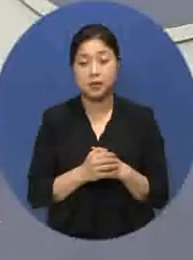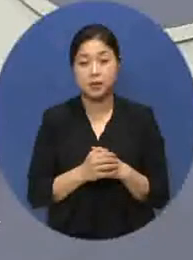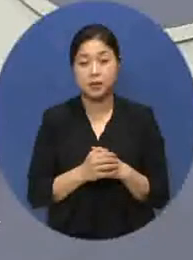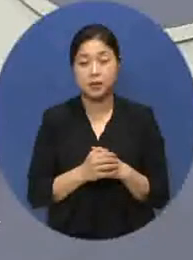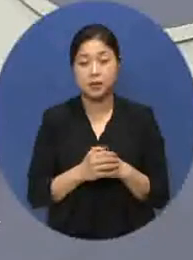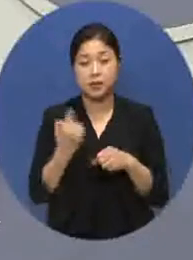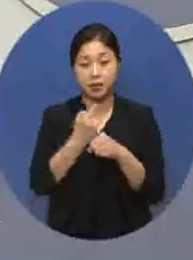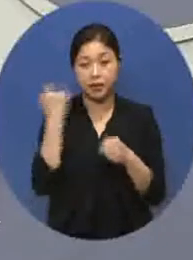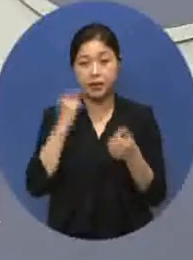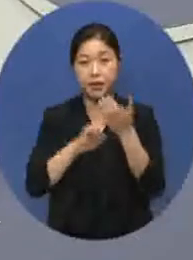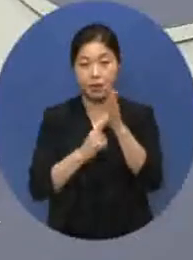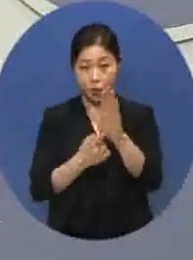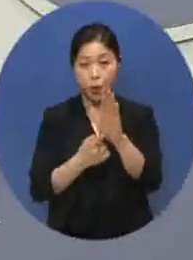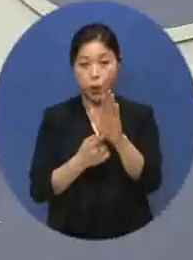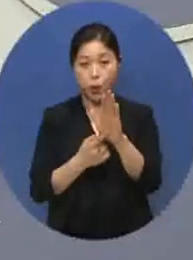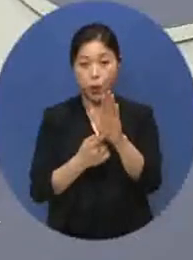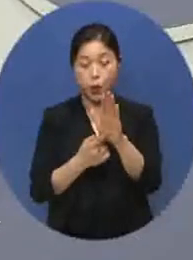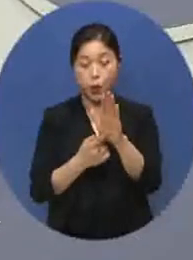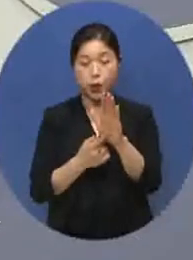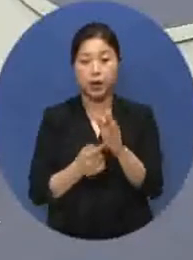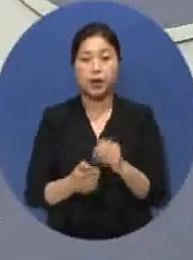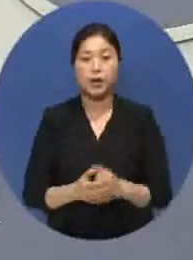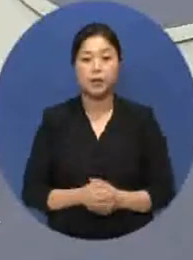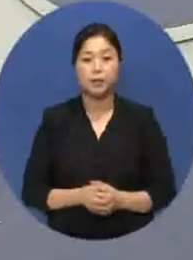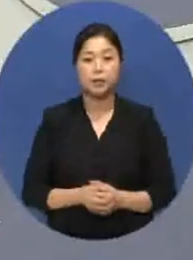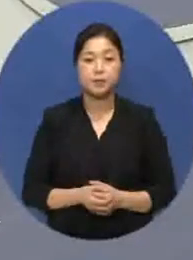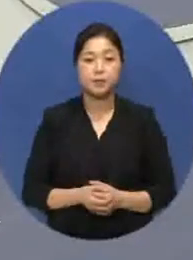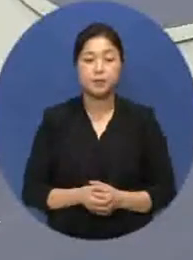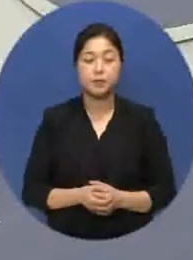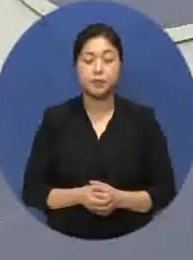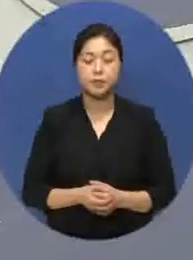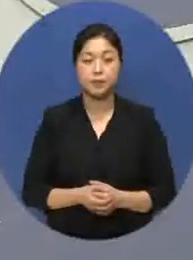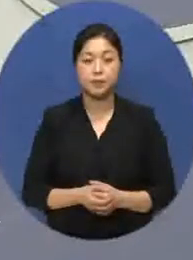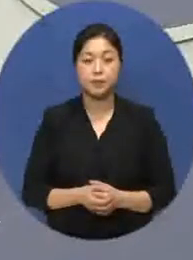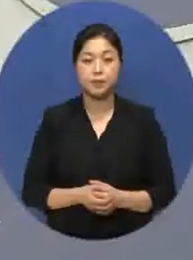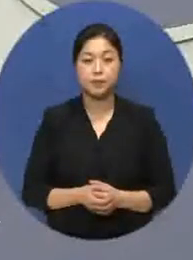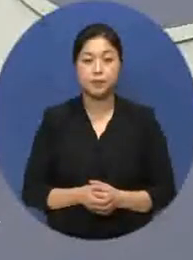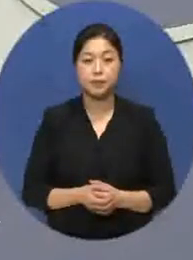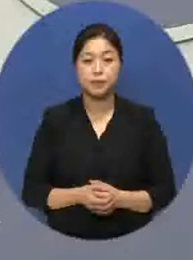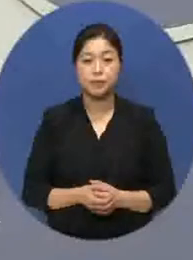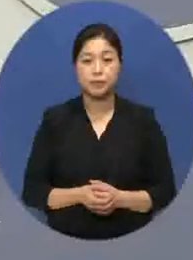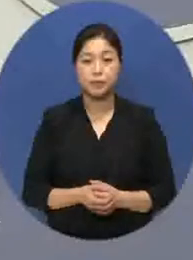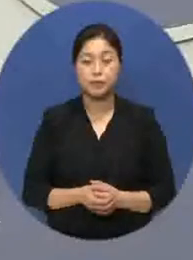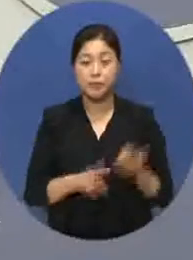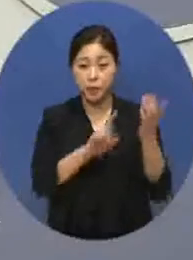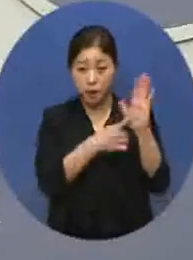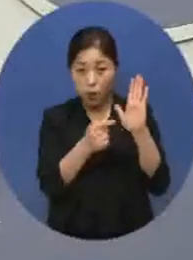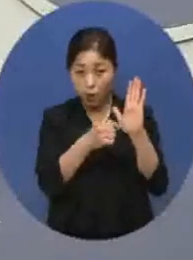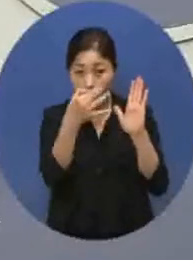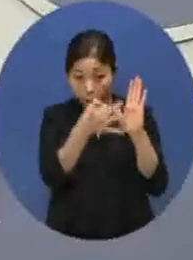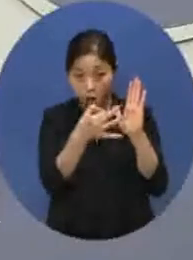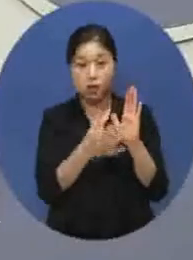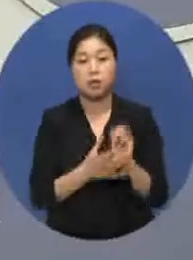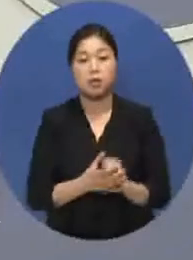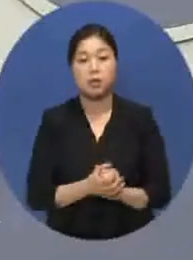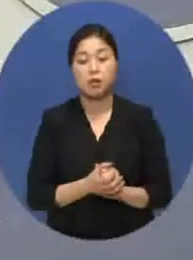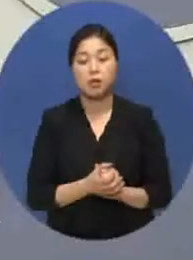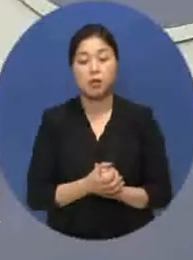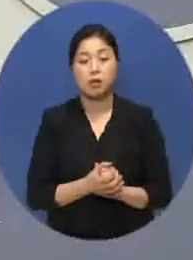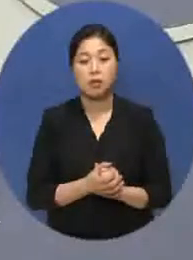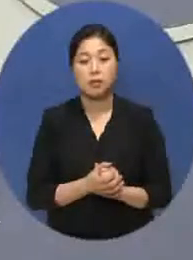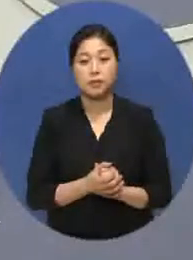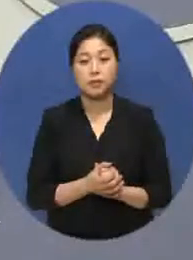작년에 발표를 했었죠. 네. 장처를 발표를 했었는데 거기 보면은